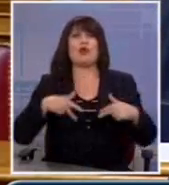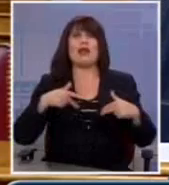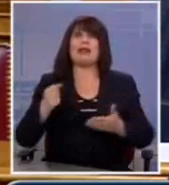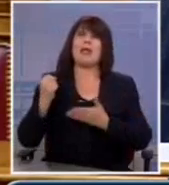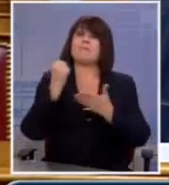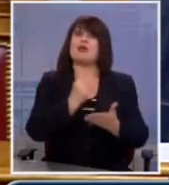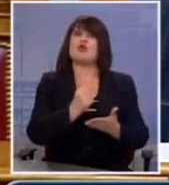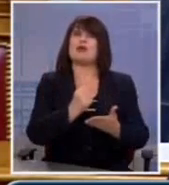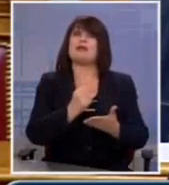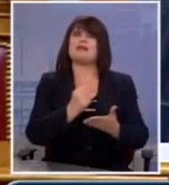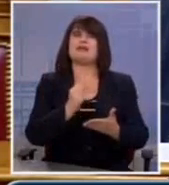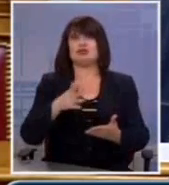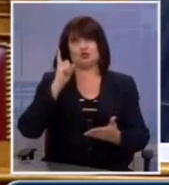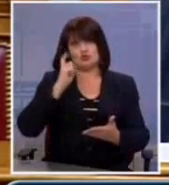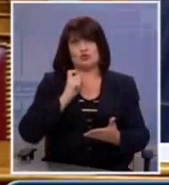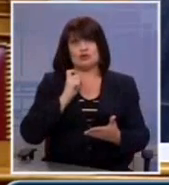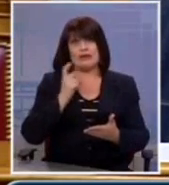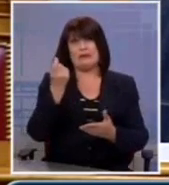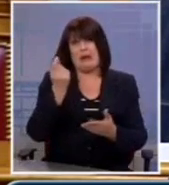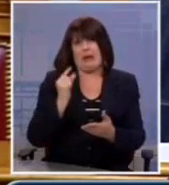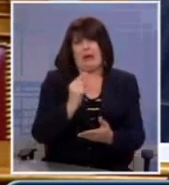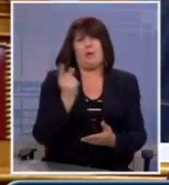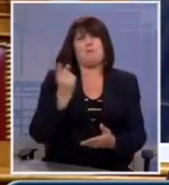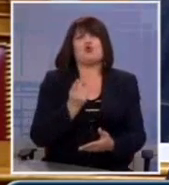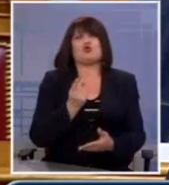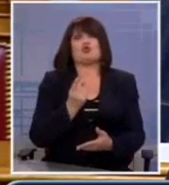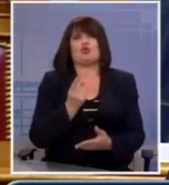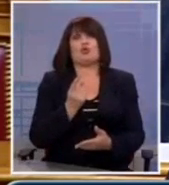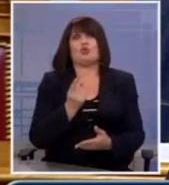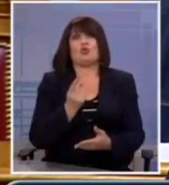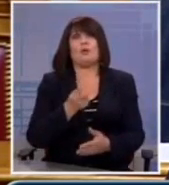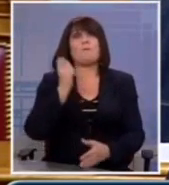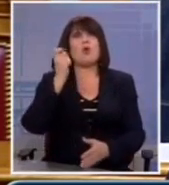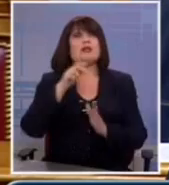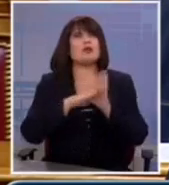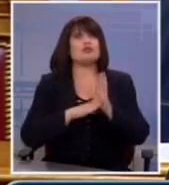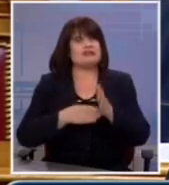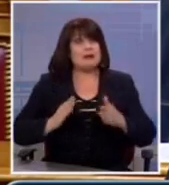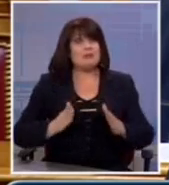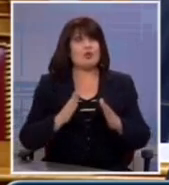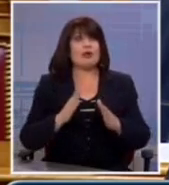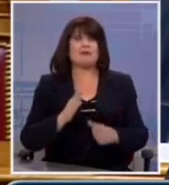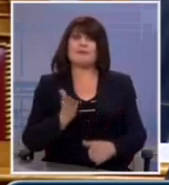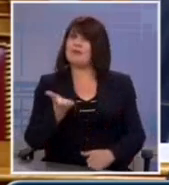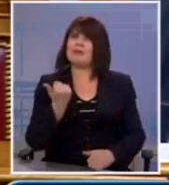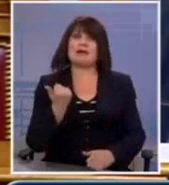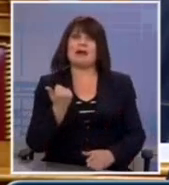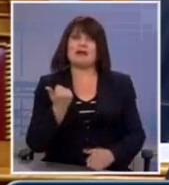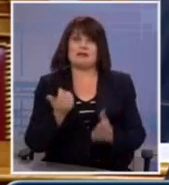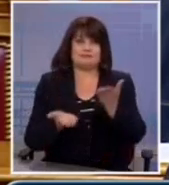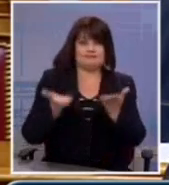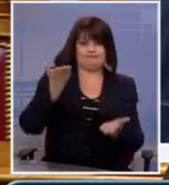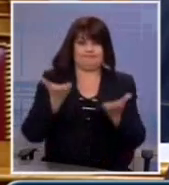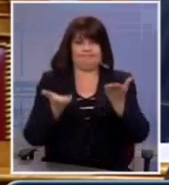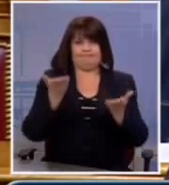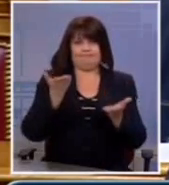επιχορήγηση ίσως θα γνωρίζετε ότι είναι ελάχιστη. Η διαδρομή λοιπόν του πολιτικού συστήματος δεν έχει ισοϊψής,